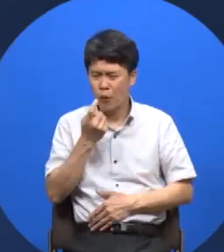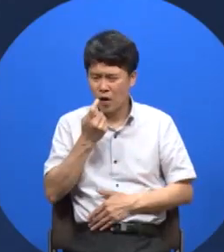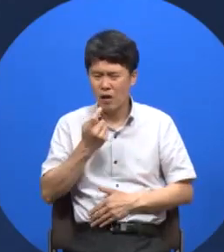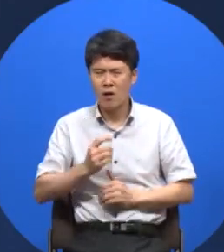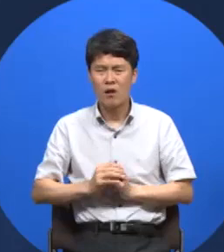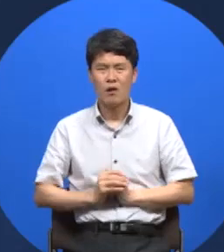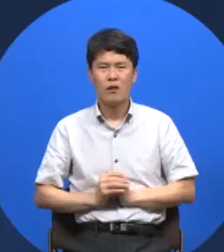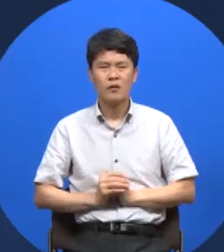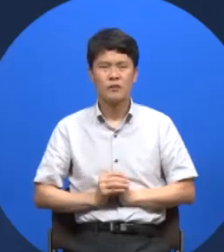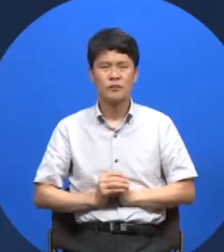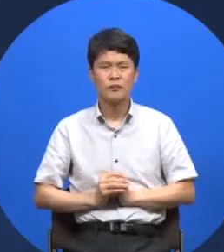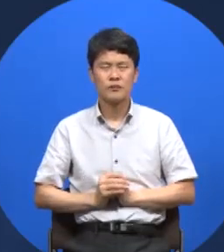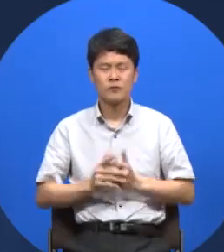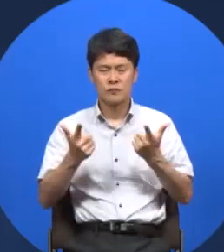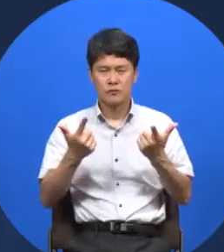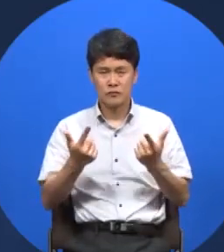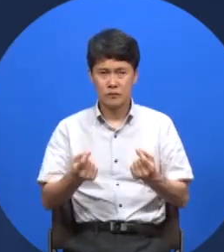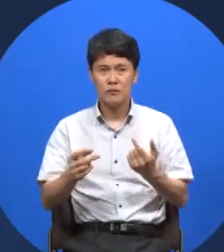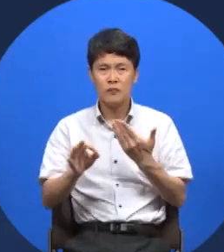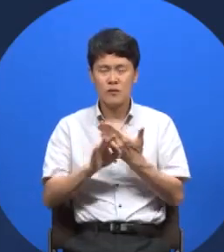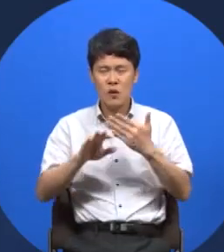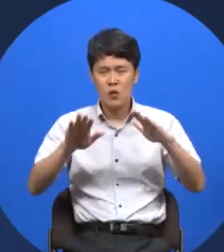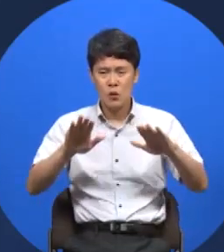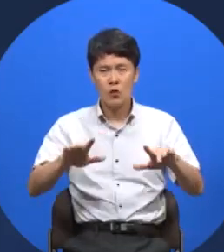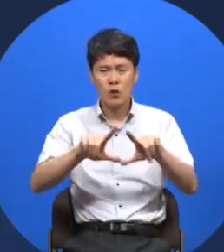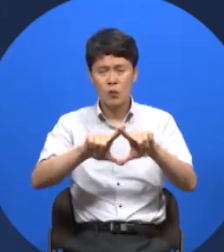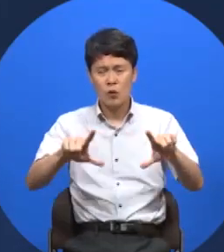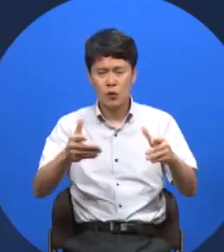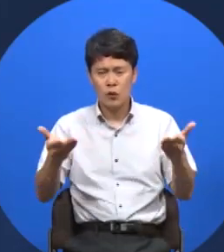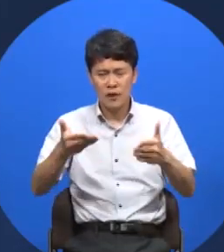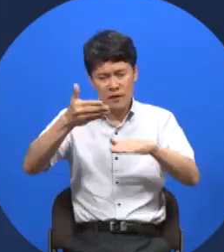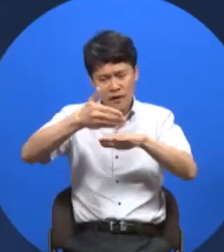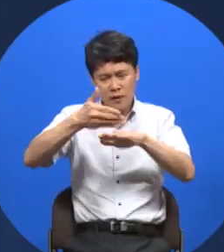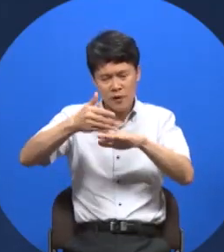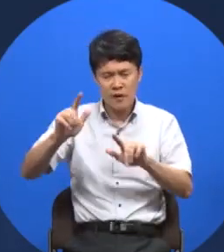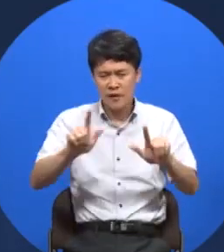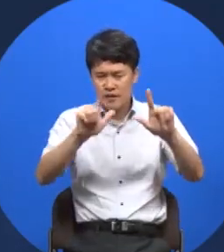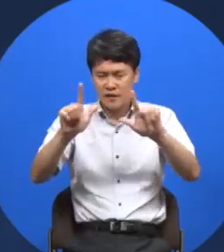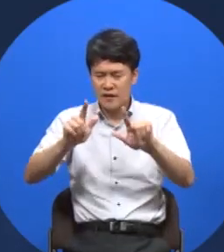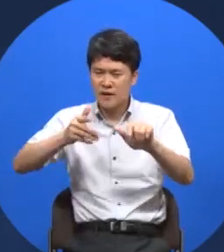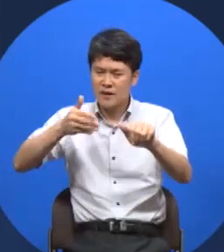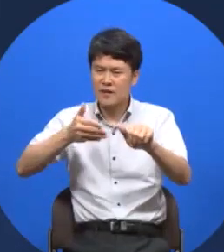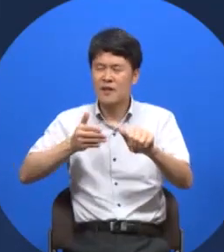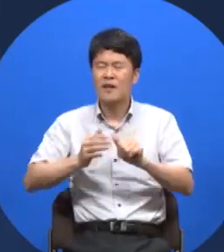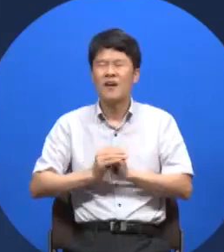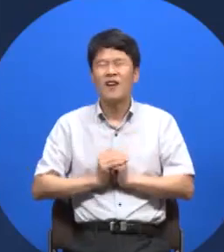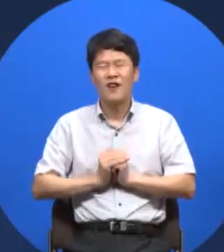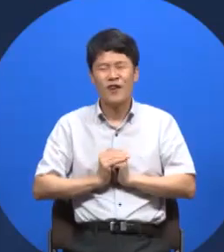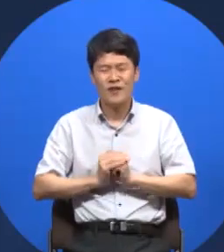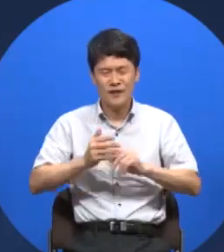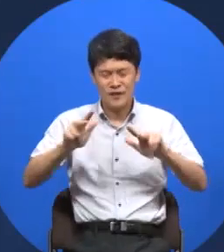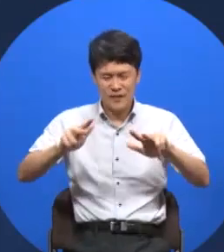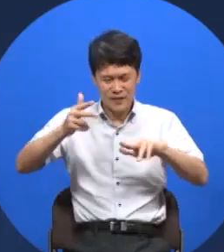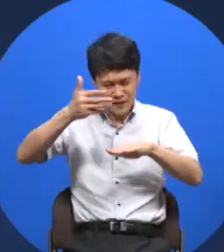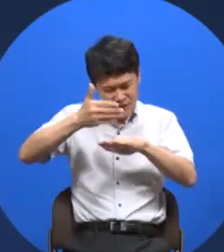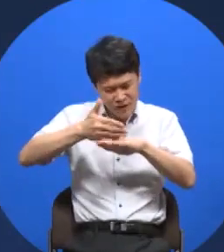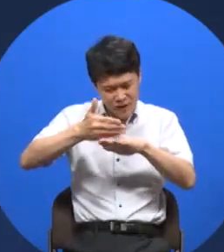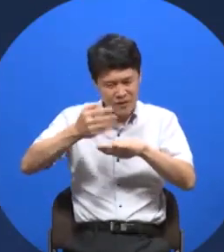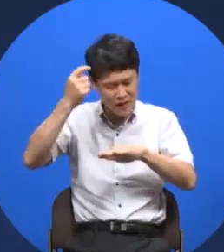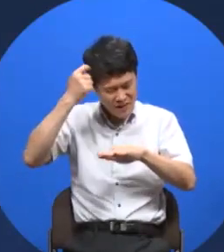그럼 오늘도 일상에 감사하며 살자. 지금 감사를 느끼며